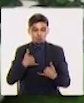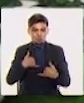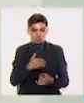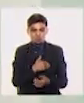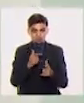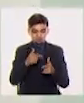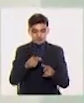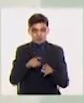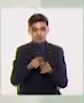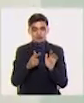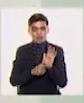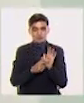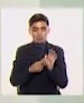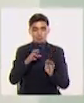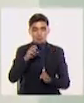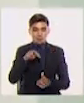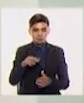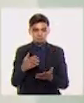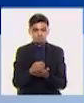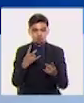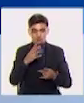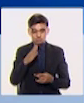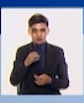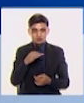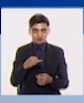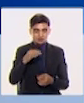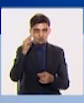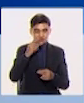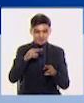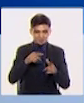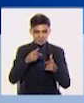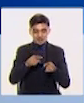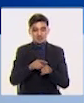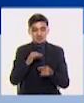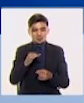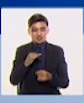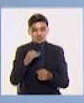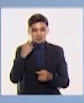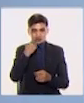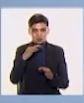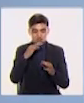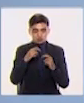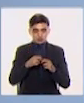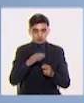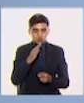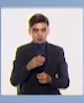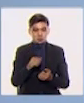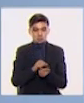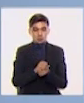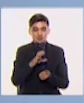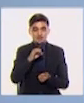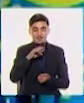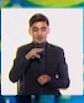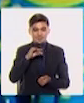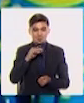жинау керек. Сондай-ақ түлектер ғимаратқа Face ID, яғни түр-әлпетті танитын құрылғы арқылы кіргізілмек. Қағаз сертификатын орнына биыл